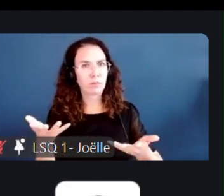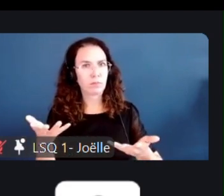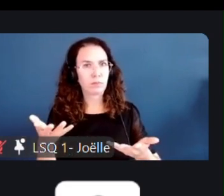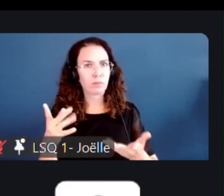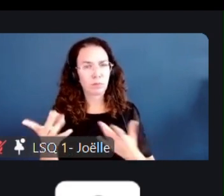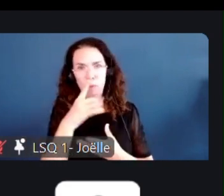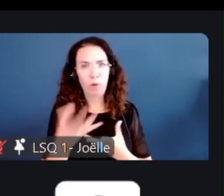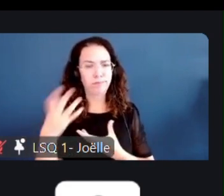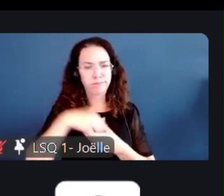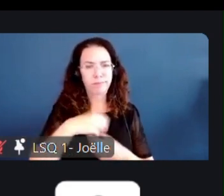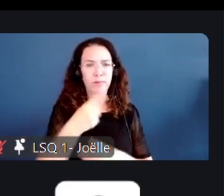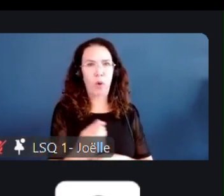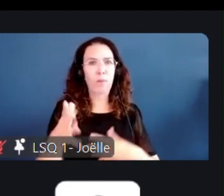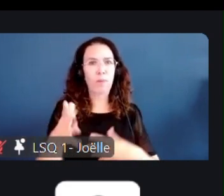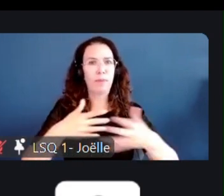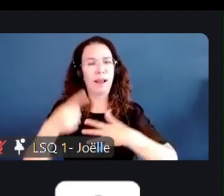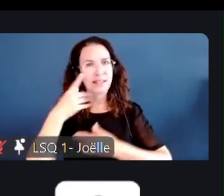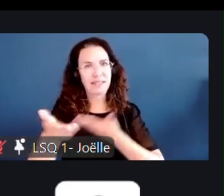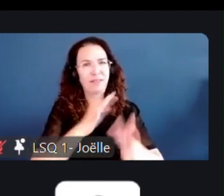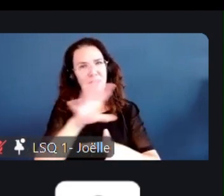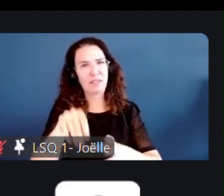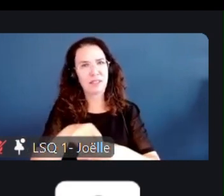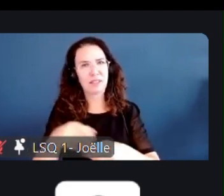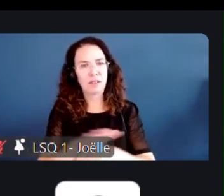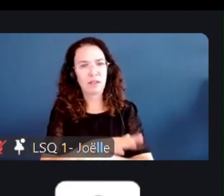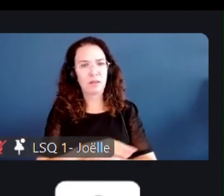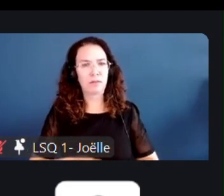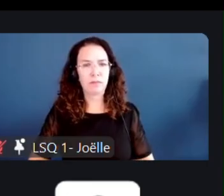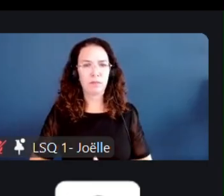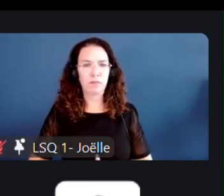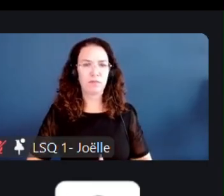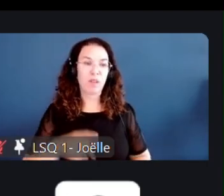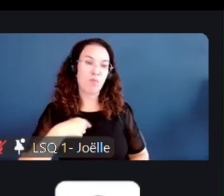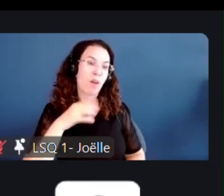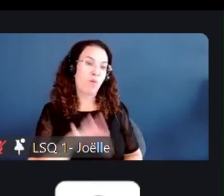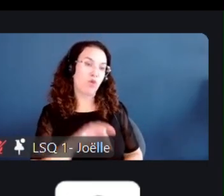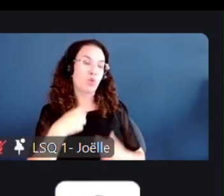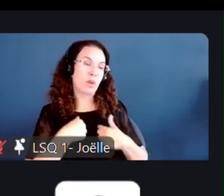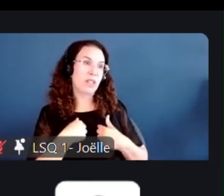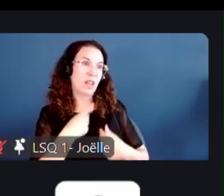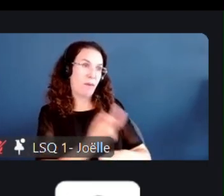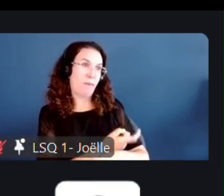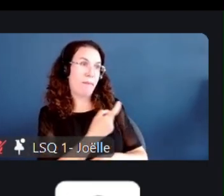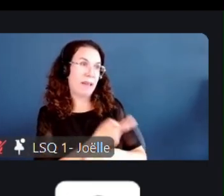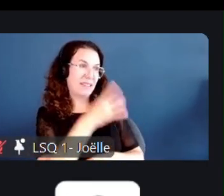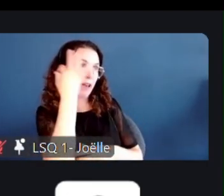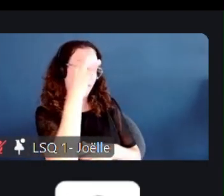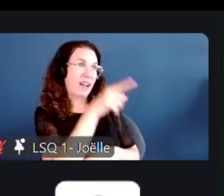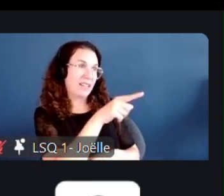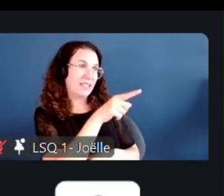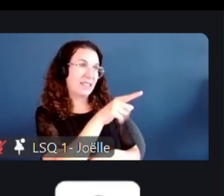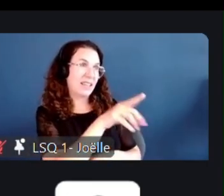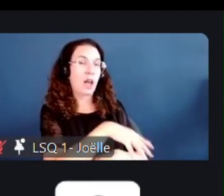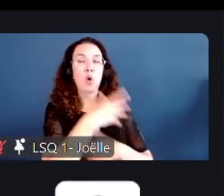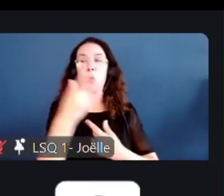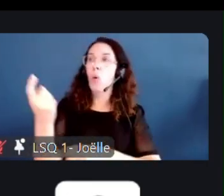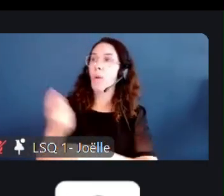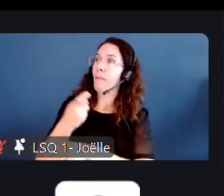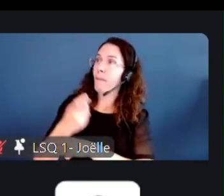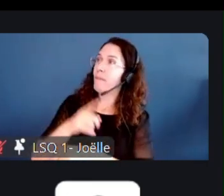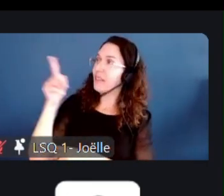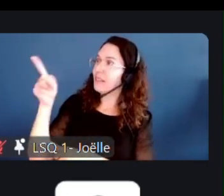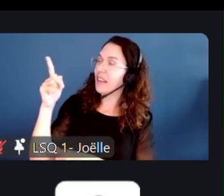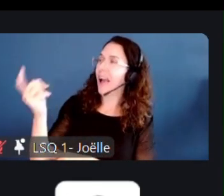de LGBTQIA+. Une personne a dit, je devrais choisir entre un médecin qui parle français et un médecin